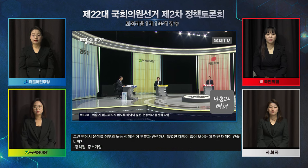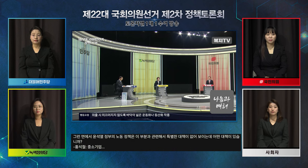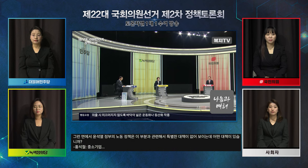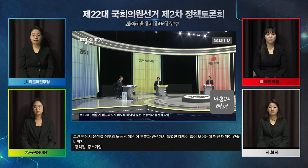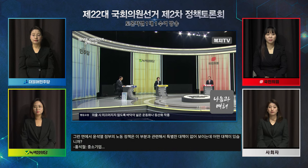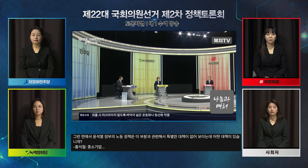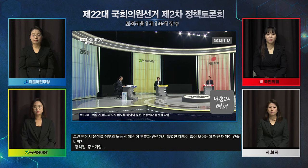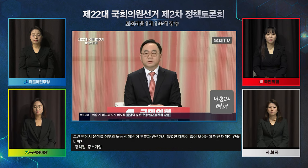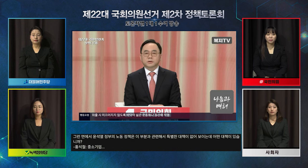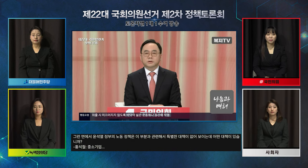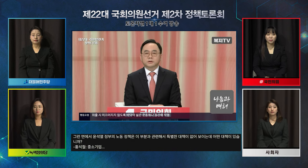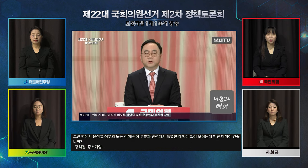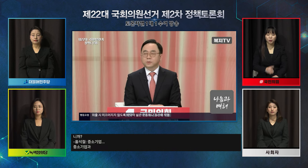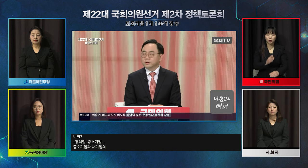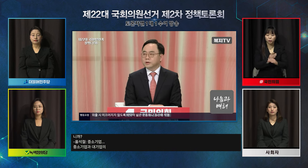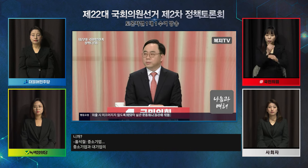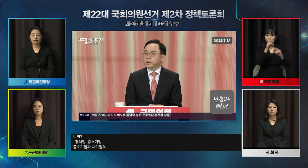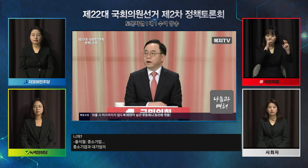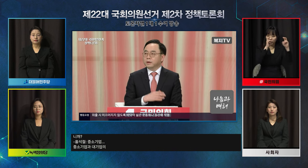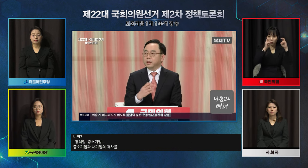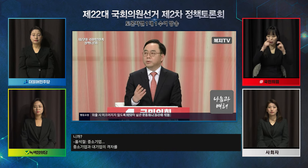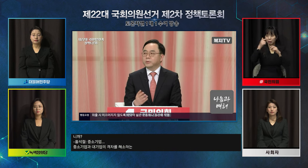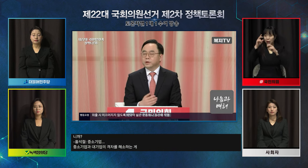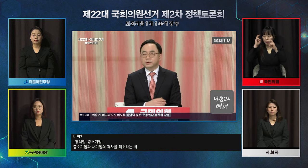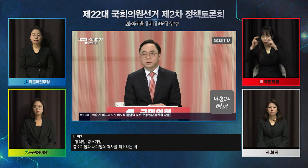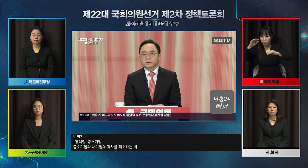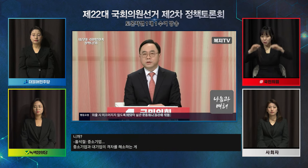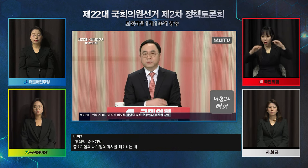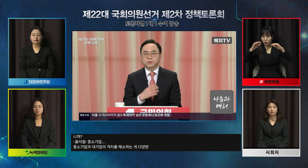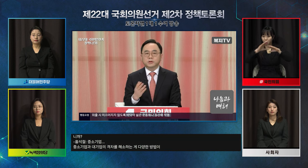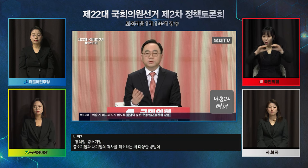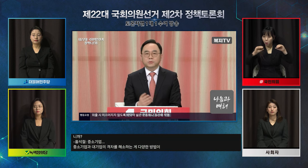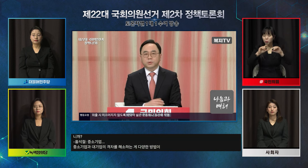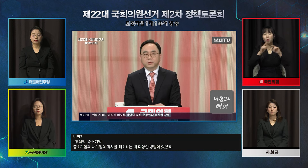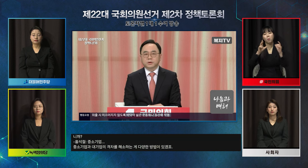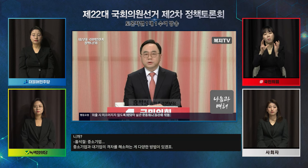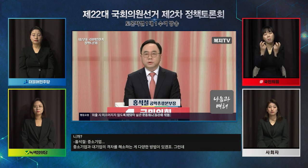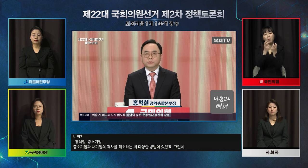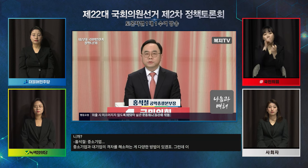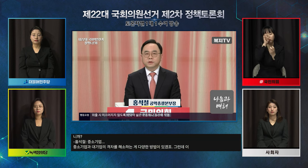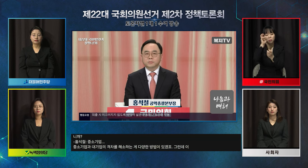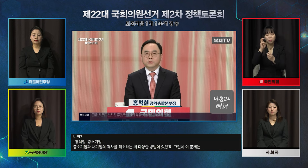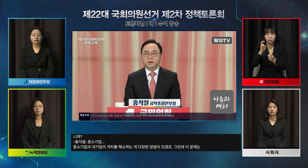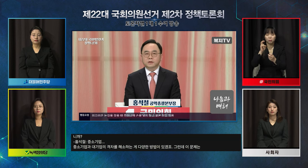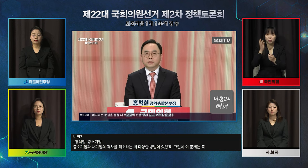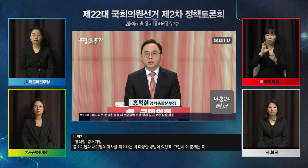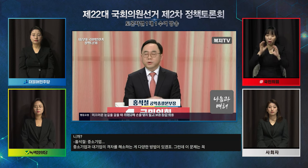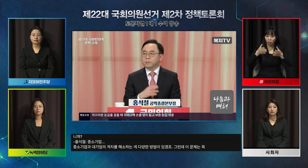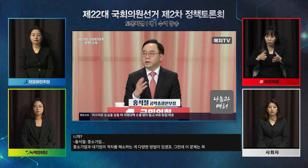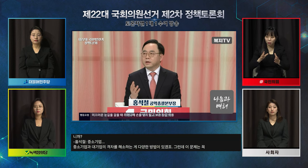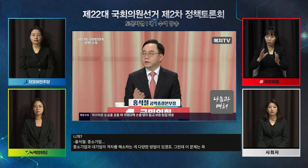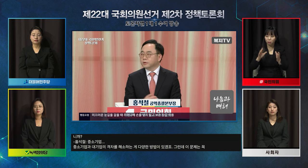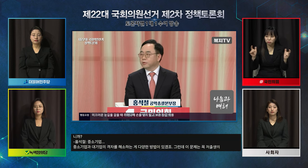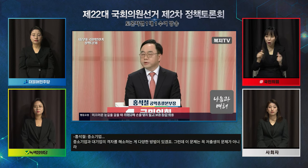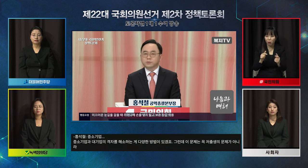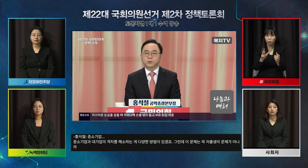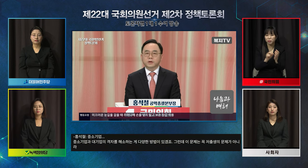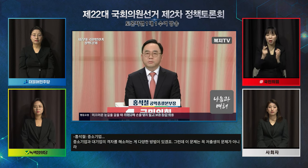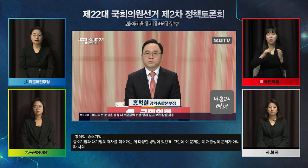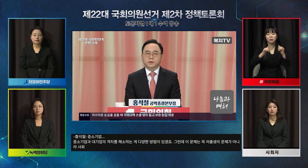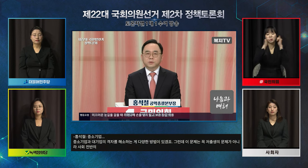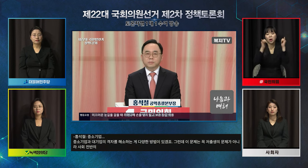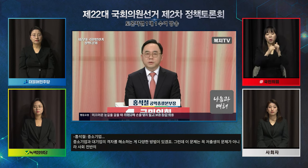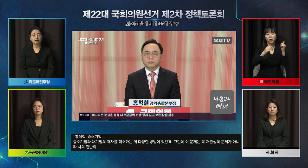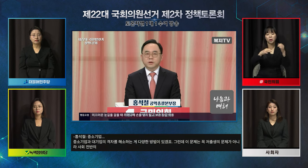중소기업과 대기업의 격차를 해소하는 게 다양한 방법이 있겠죠. 그런데 이 문제는 꼭 저출생의 문제가 아니라 사회 전반의 경제